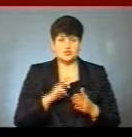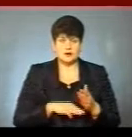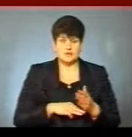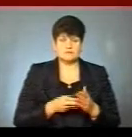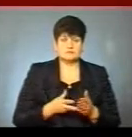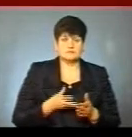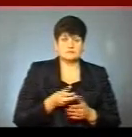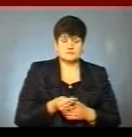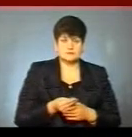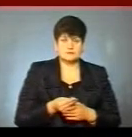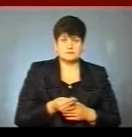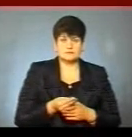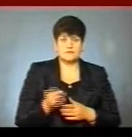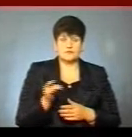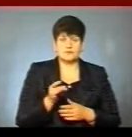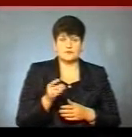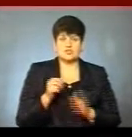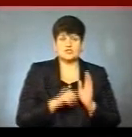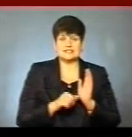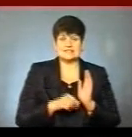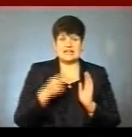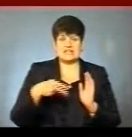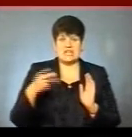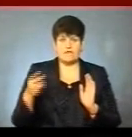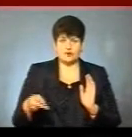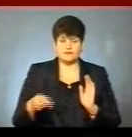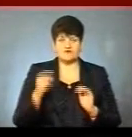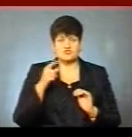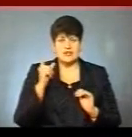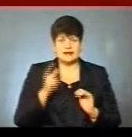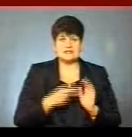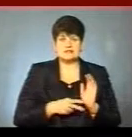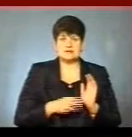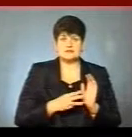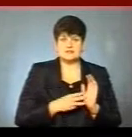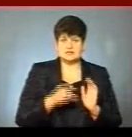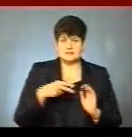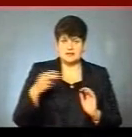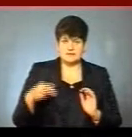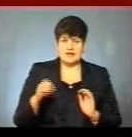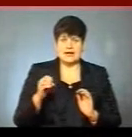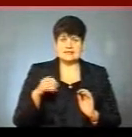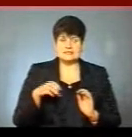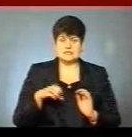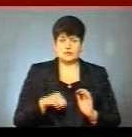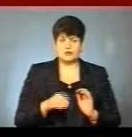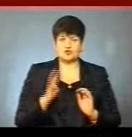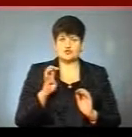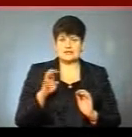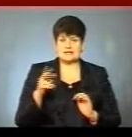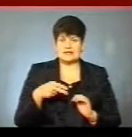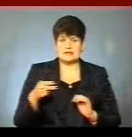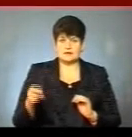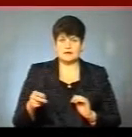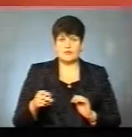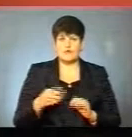правопорушник заплатить штраф у розмірі 60 євро, в Чехії – 78 євро, Естонія – до 400 євро, Польща